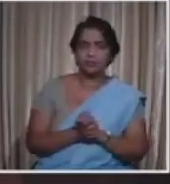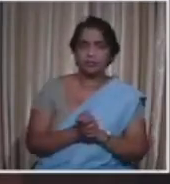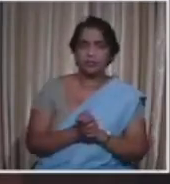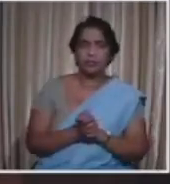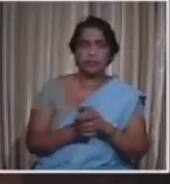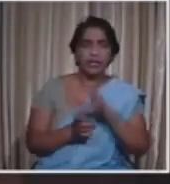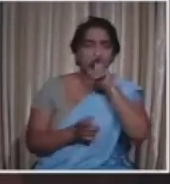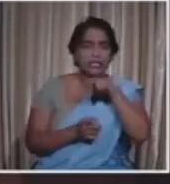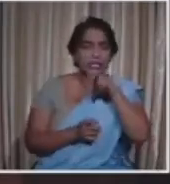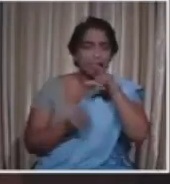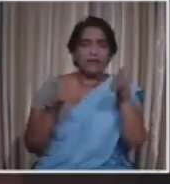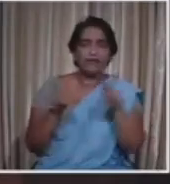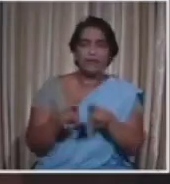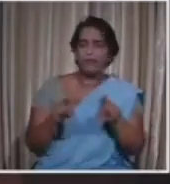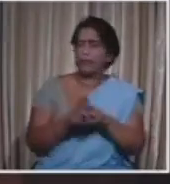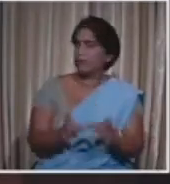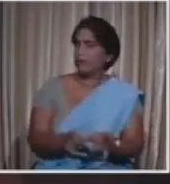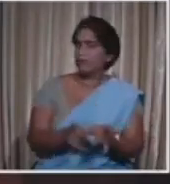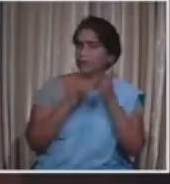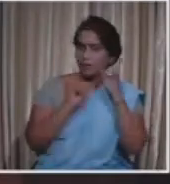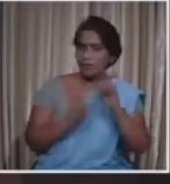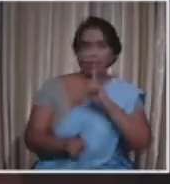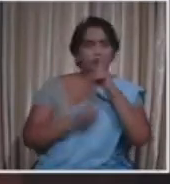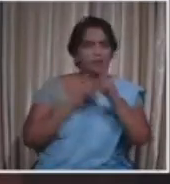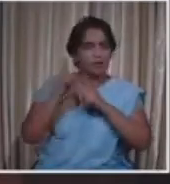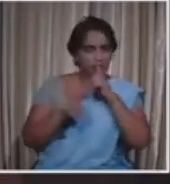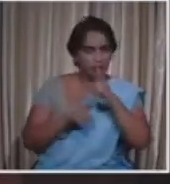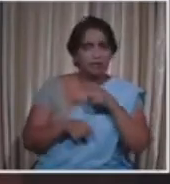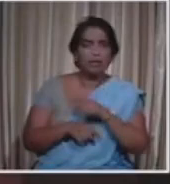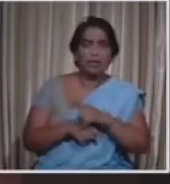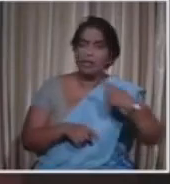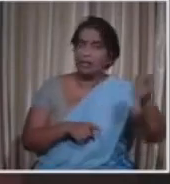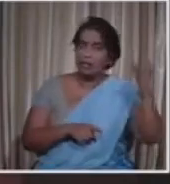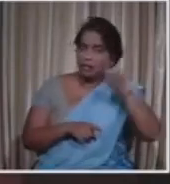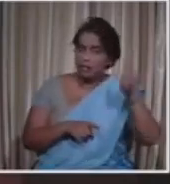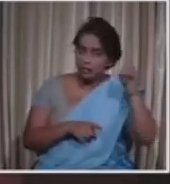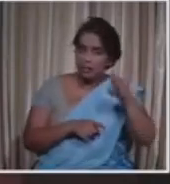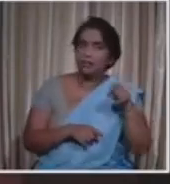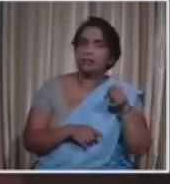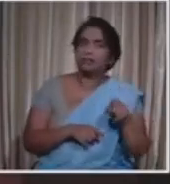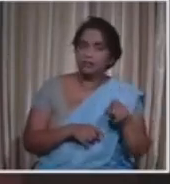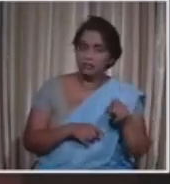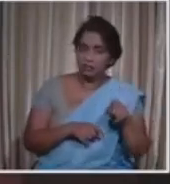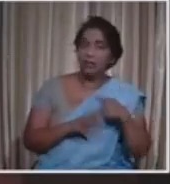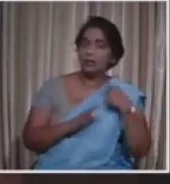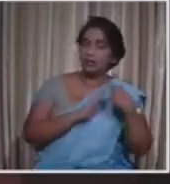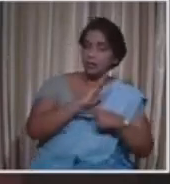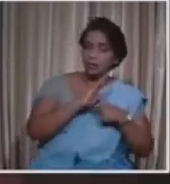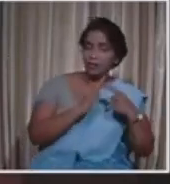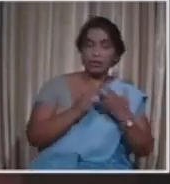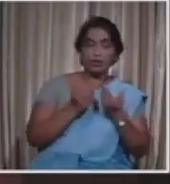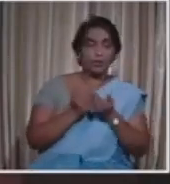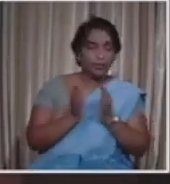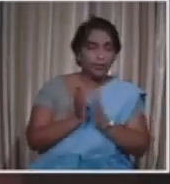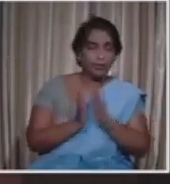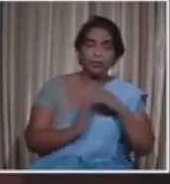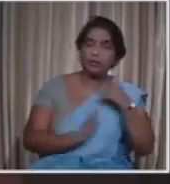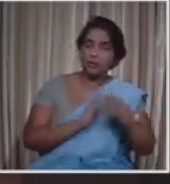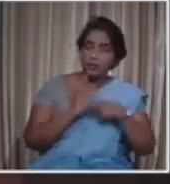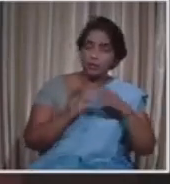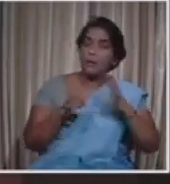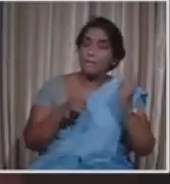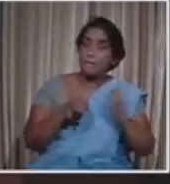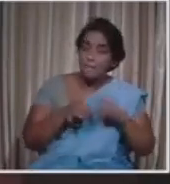ගීරා පෝතක දේශපාලනයක් අනුගමනය කරමින් දිනපතාම රටට තමන්ට තියෙන රටට තියෙන